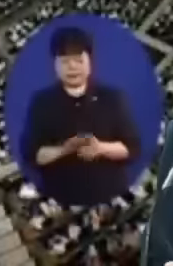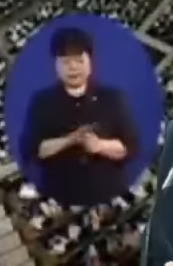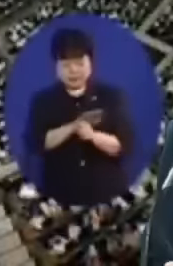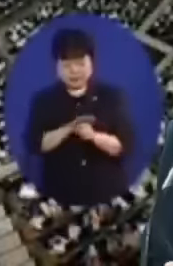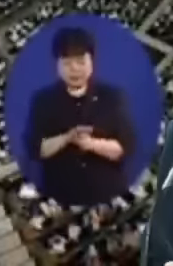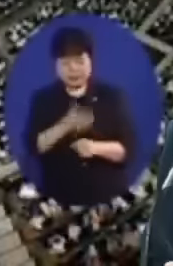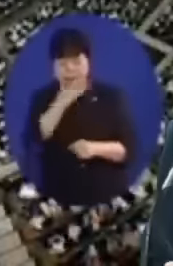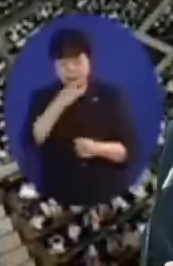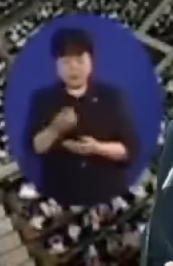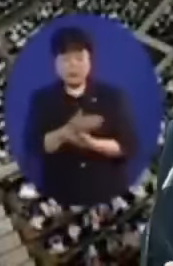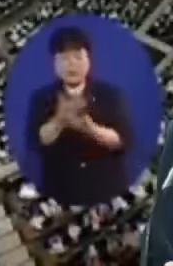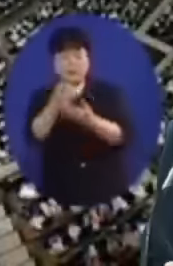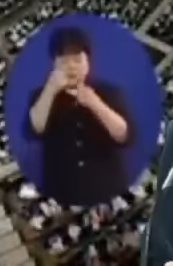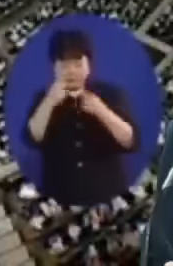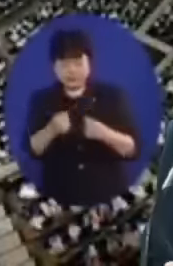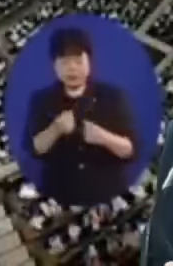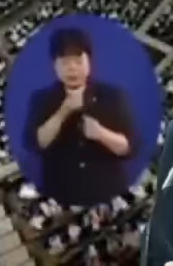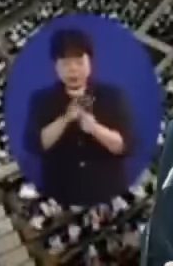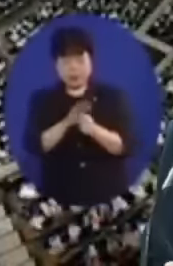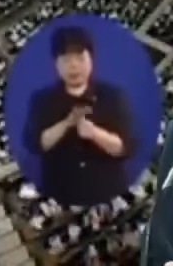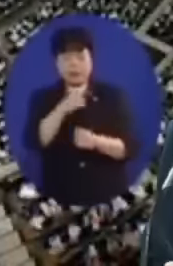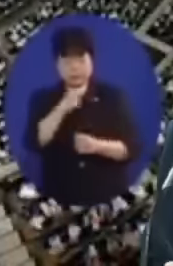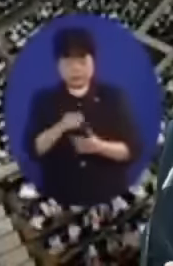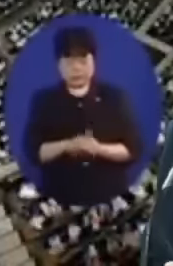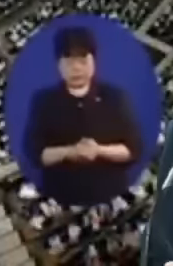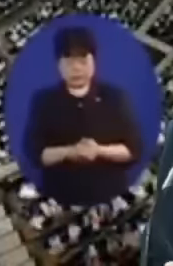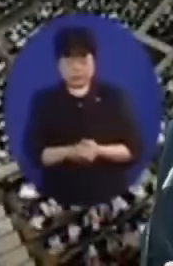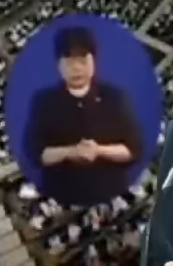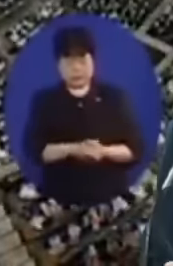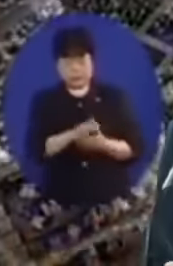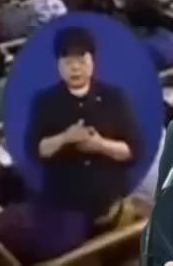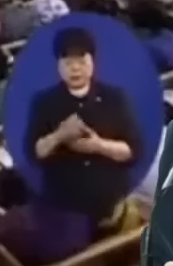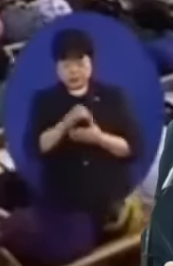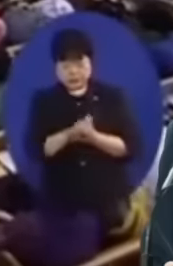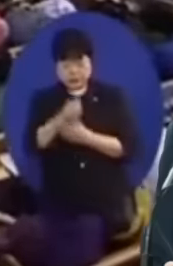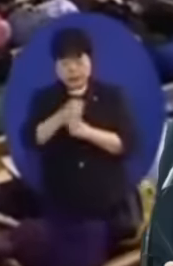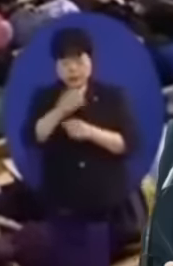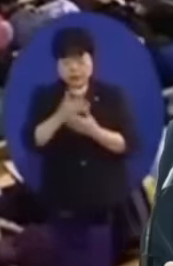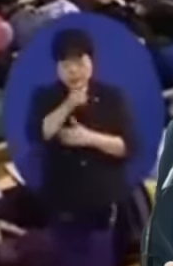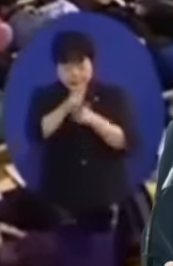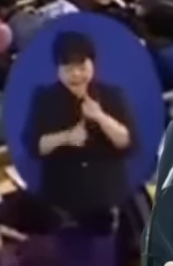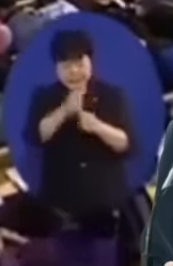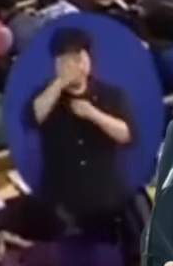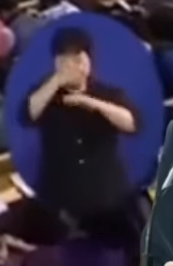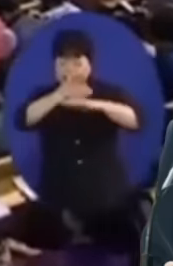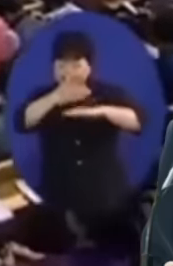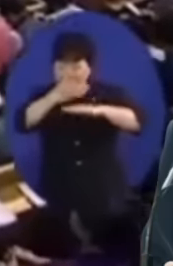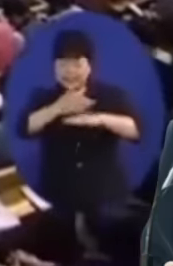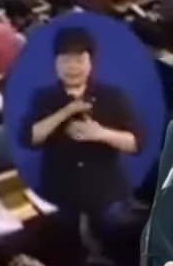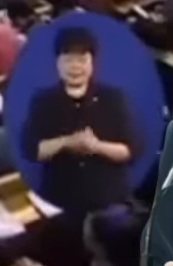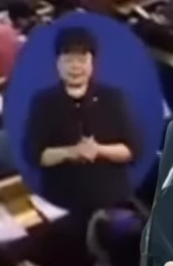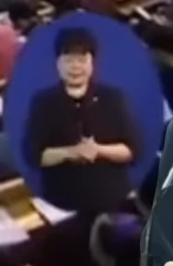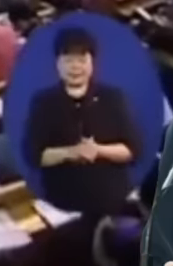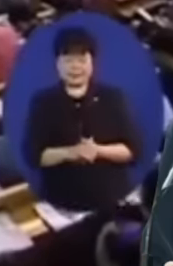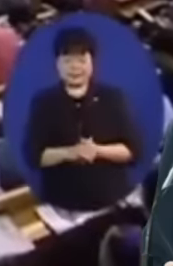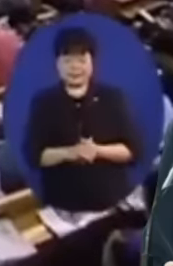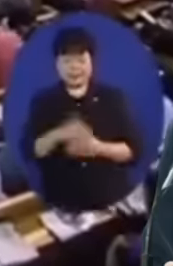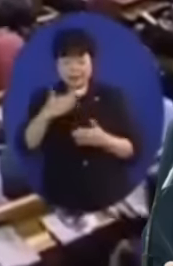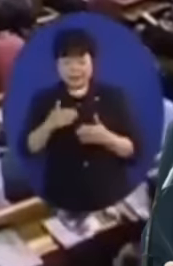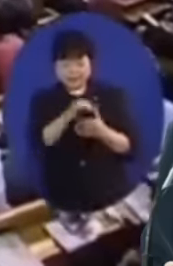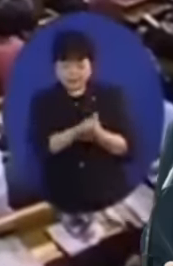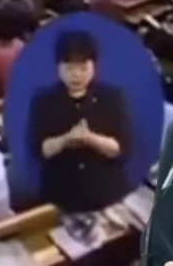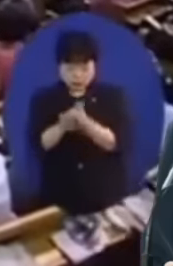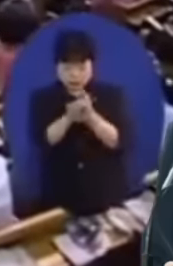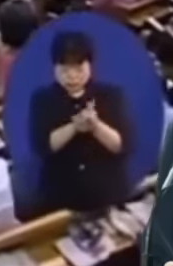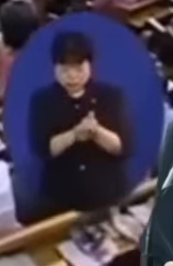사랑과 행복을 나누고 살기를 원하십니다. 우리를 친구로 삼아주신 하나님 감사합니다. 아직